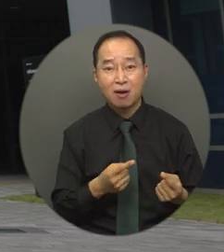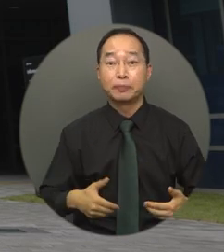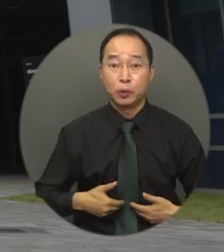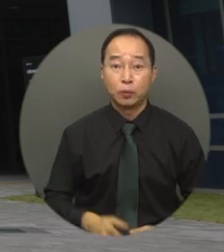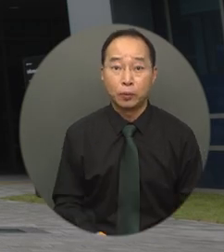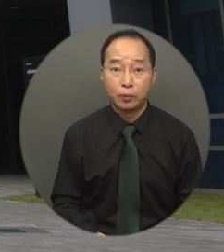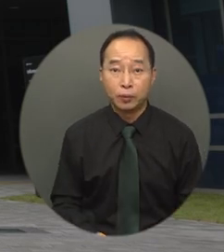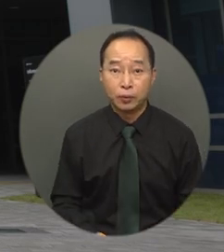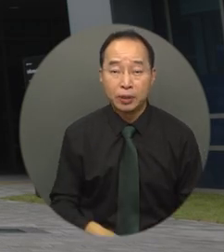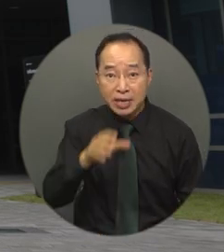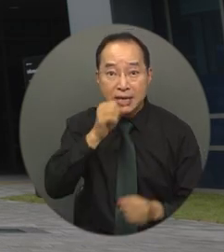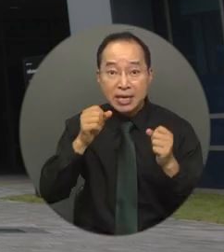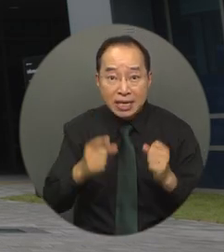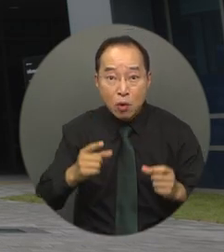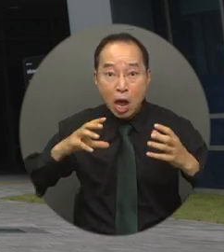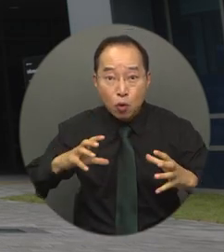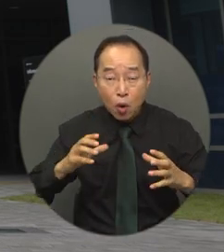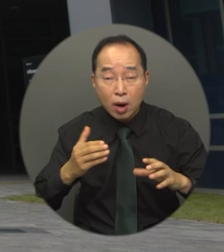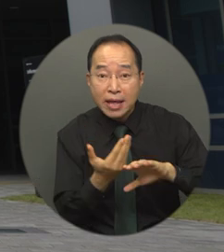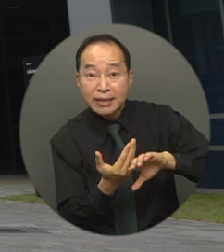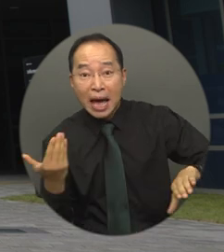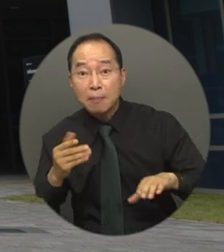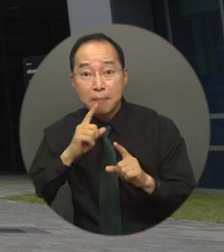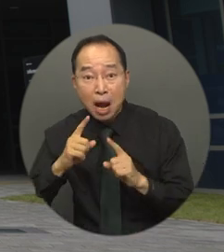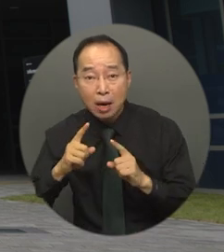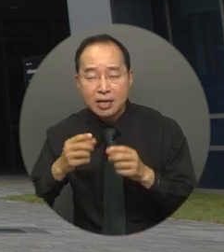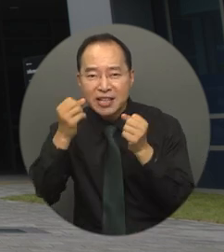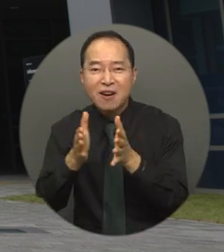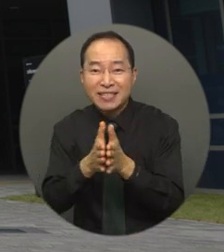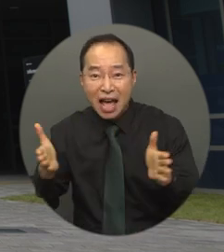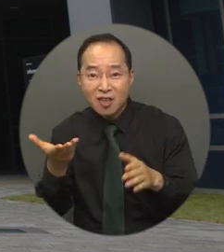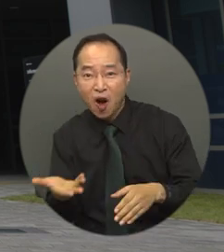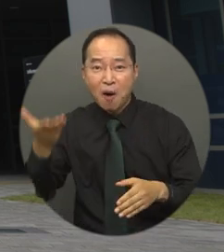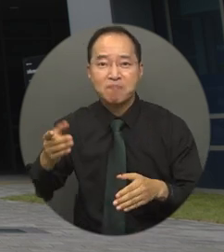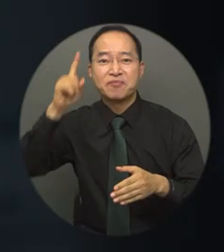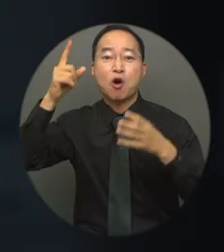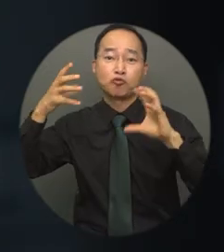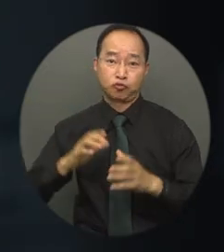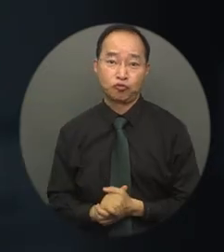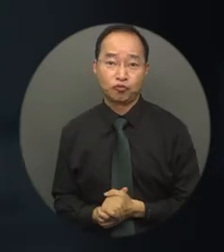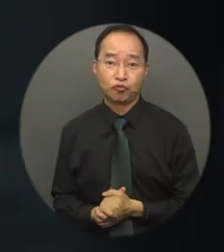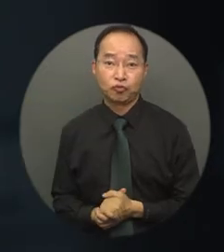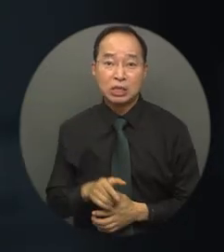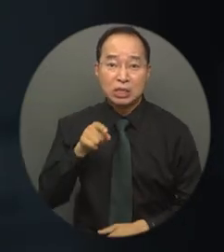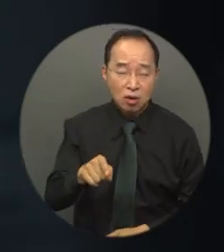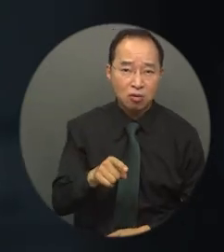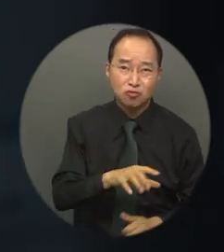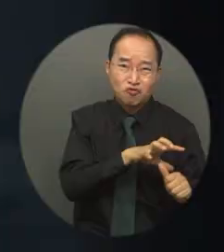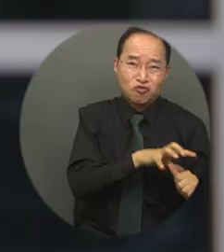기회공화국은 규제, 부동산, 교육, 노동시장의 개혁이 함께 결합되지 않고는 결코 이룰 수 없는